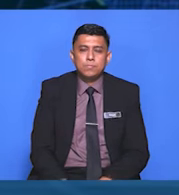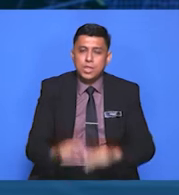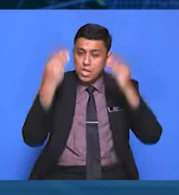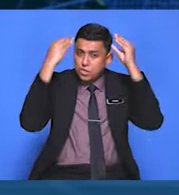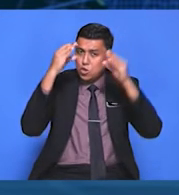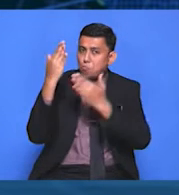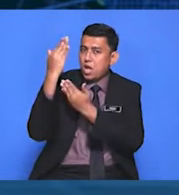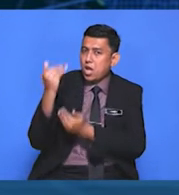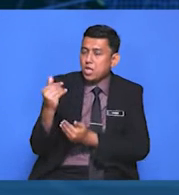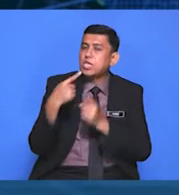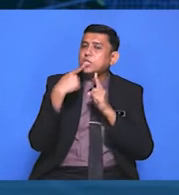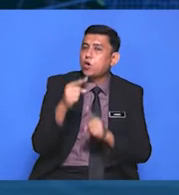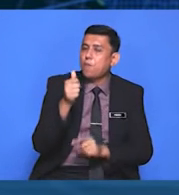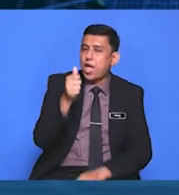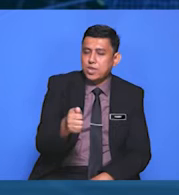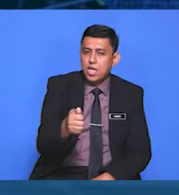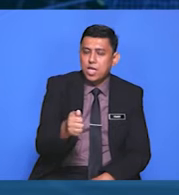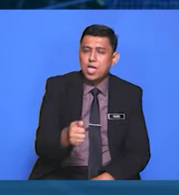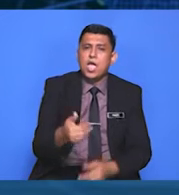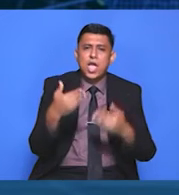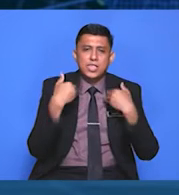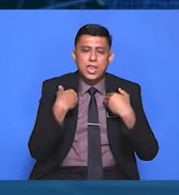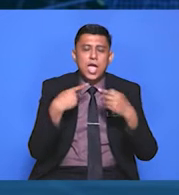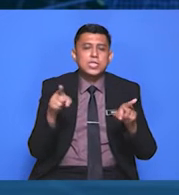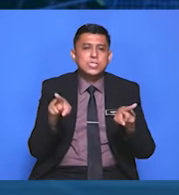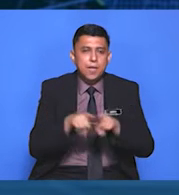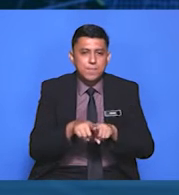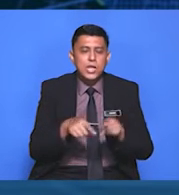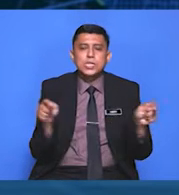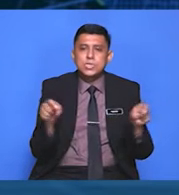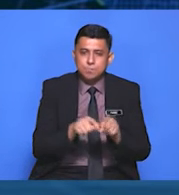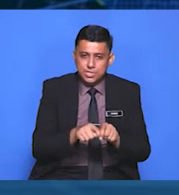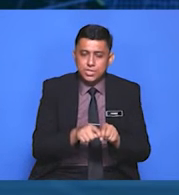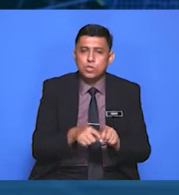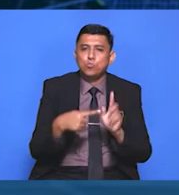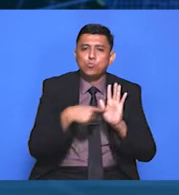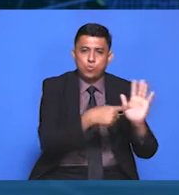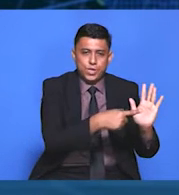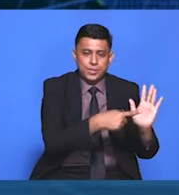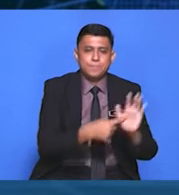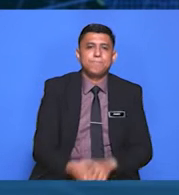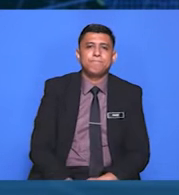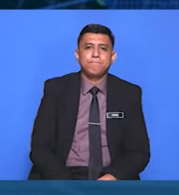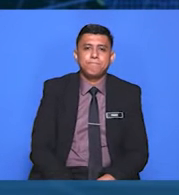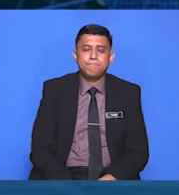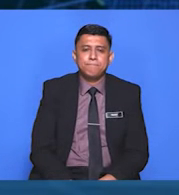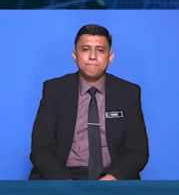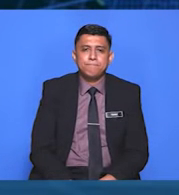Cikgu berharap jawapan anda adalah sama seperti yang ditunjukkan.